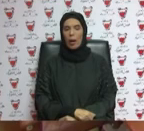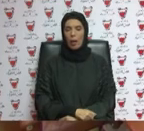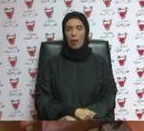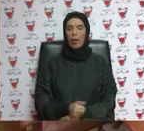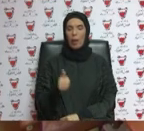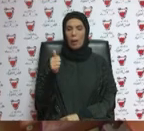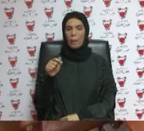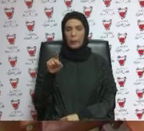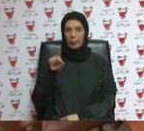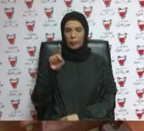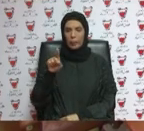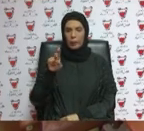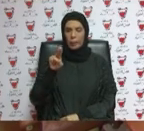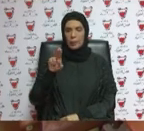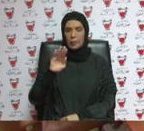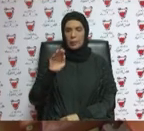ابتسام محمد صالح الدلال،